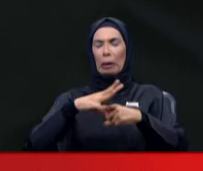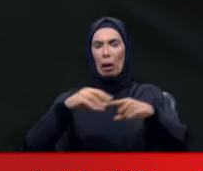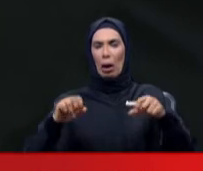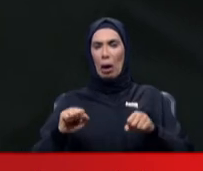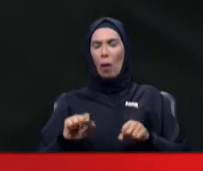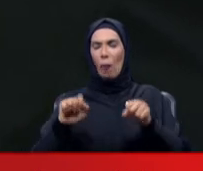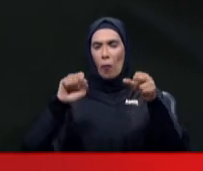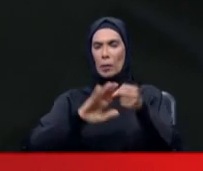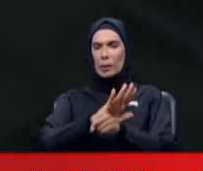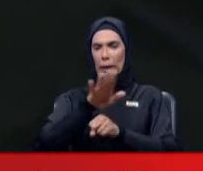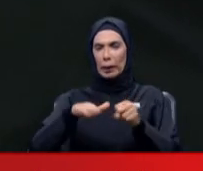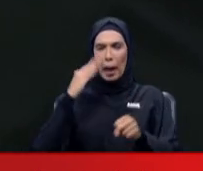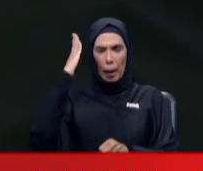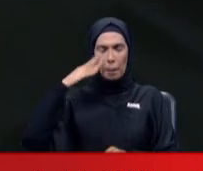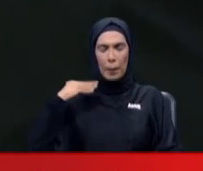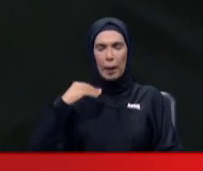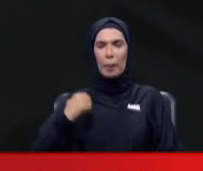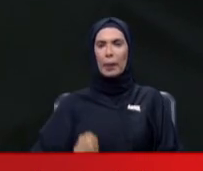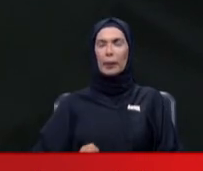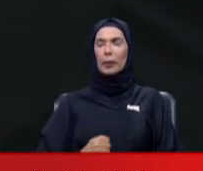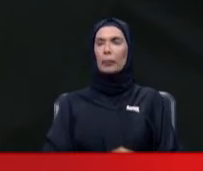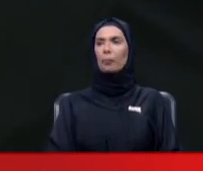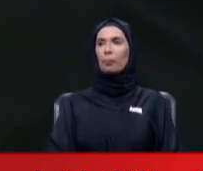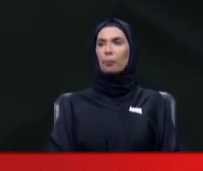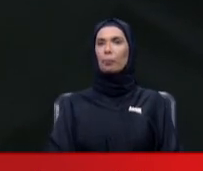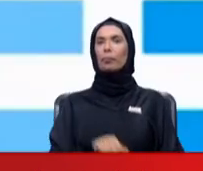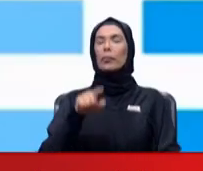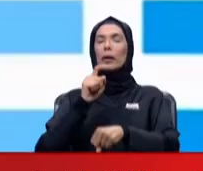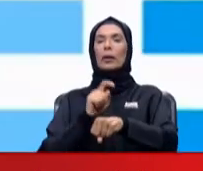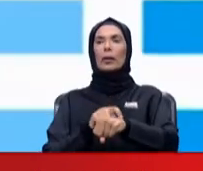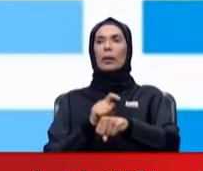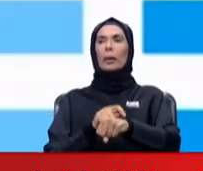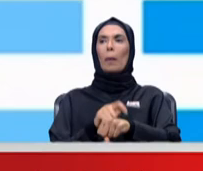كورونا على المرأة البحرينية. في فترة